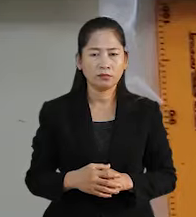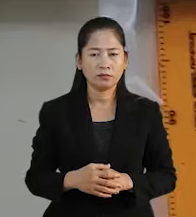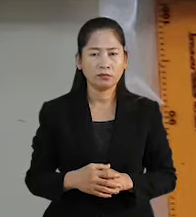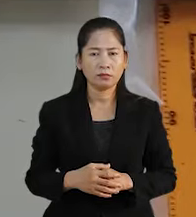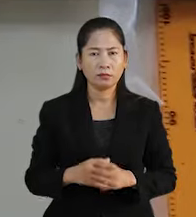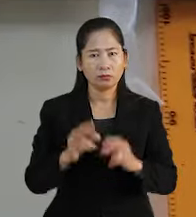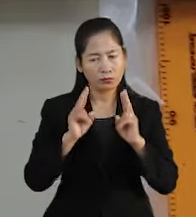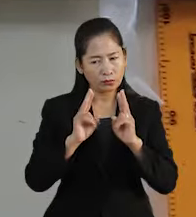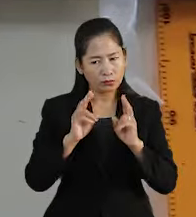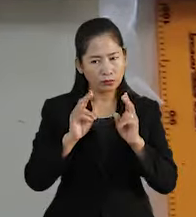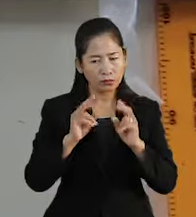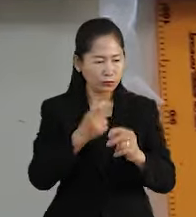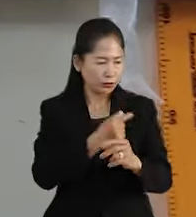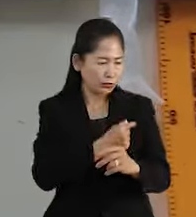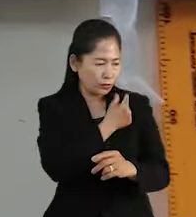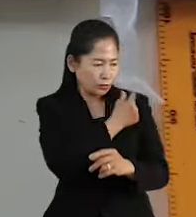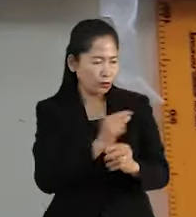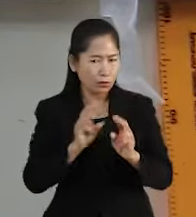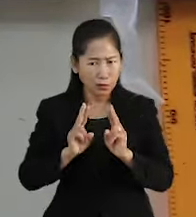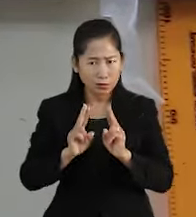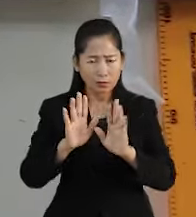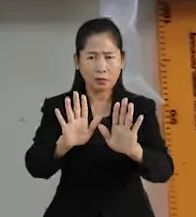ដល់អស់ចា